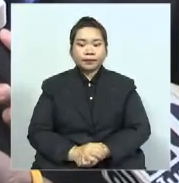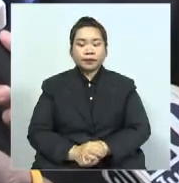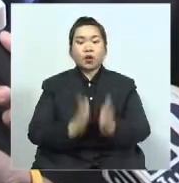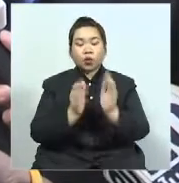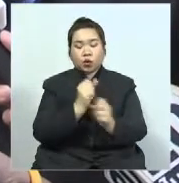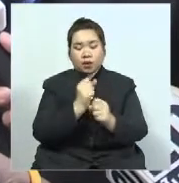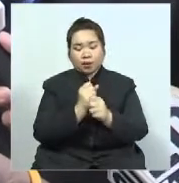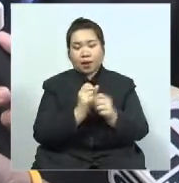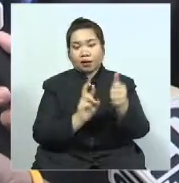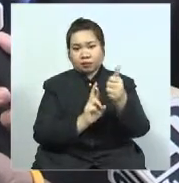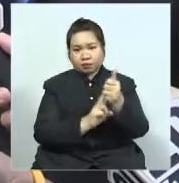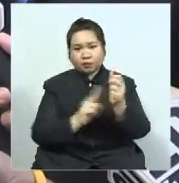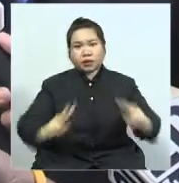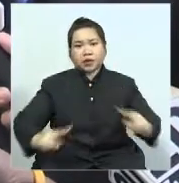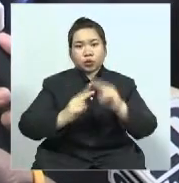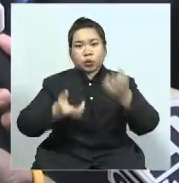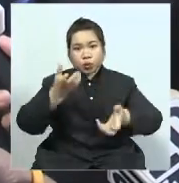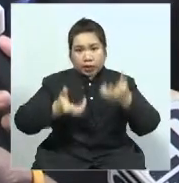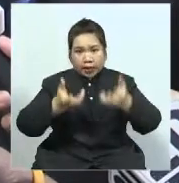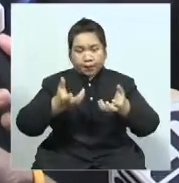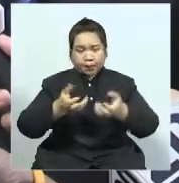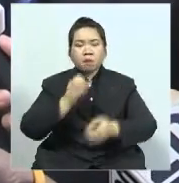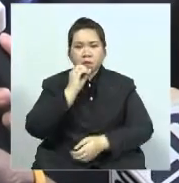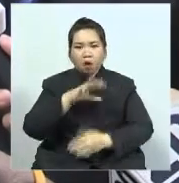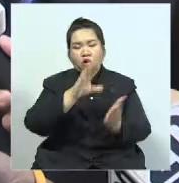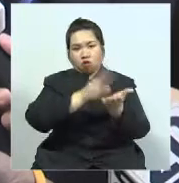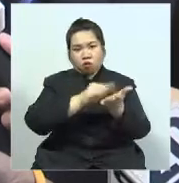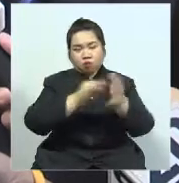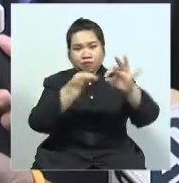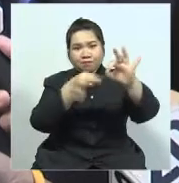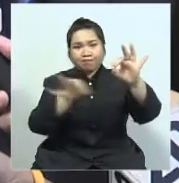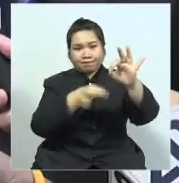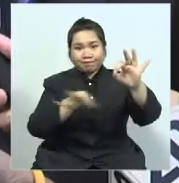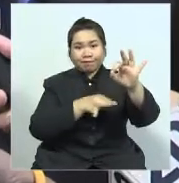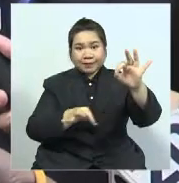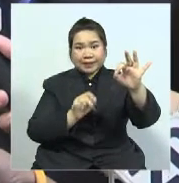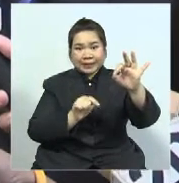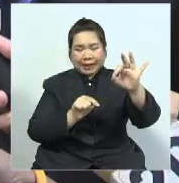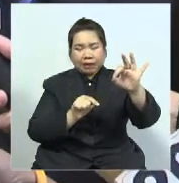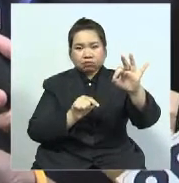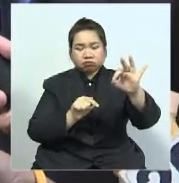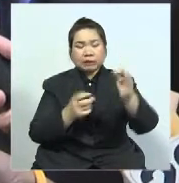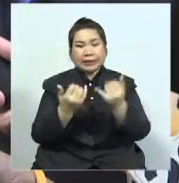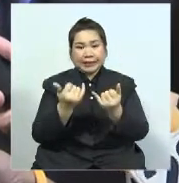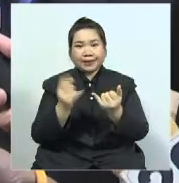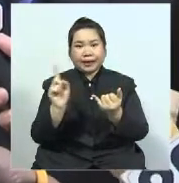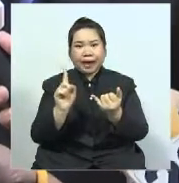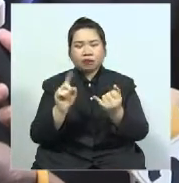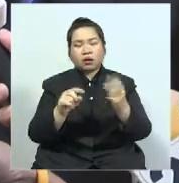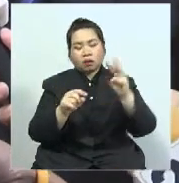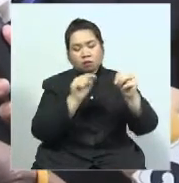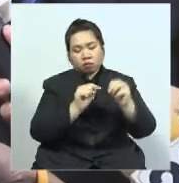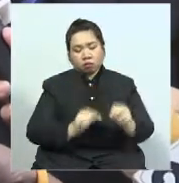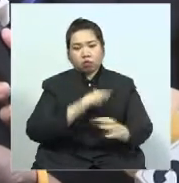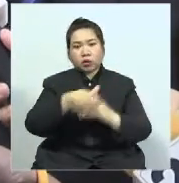ะผู้ช่วยรัฐมนตรีว่าการกระทรวงยุติธรรมเองก็บอกว่าเนื้อหาของร่างพรบคู่ชีวิตฉบับล่าสุดค่ะทั้ง70